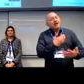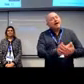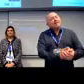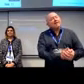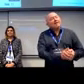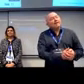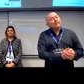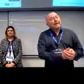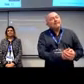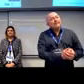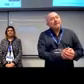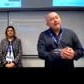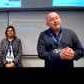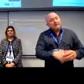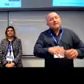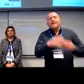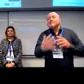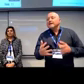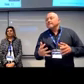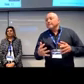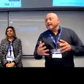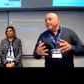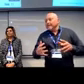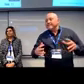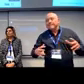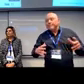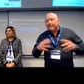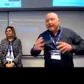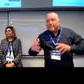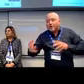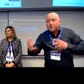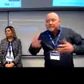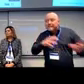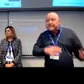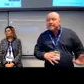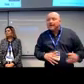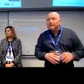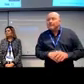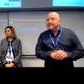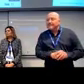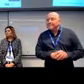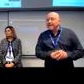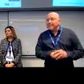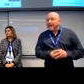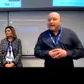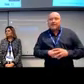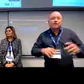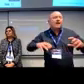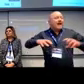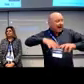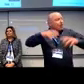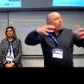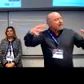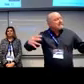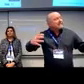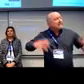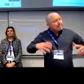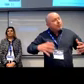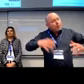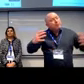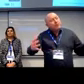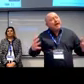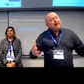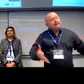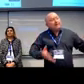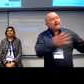quand l'étudiant arrive à l'entreprise, il connaît Excel. Mais il ne sait pas vraiment l'utiliser en contexte d'affaires parce que la complexité